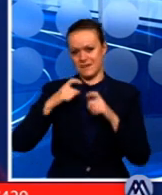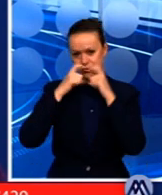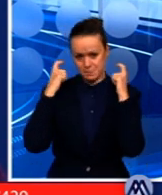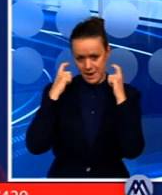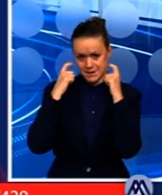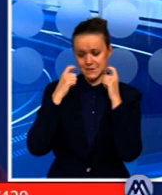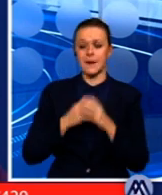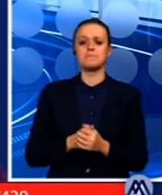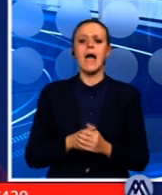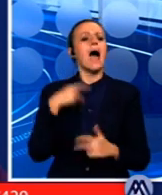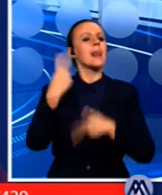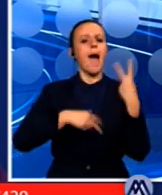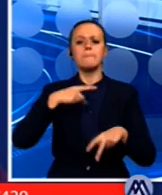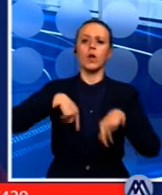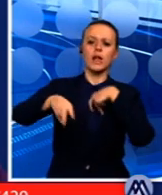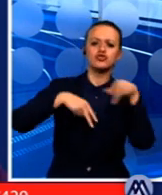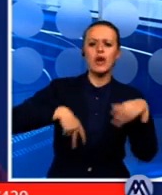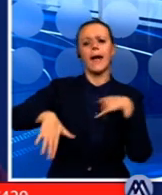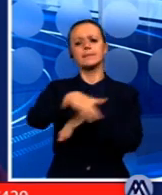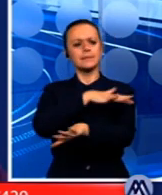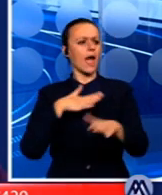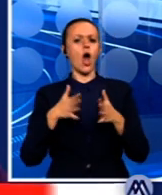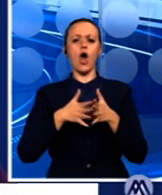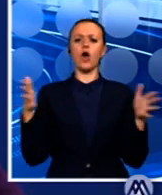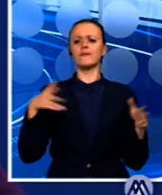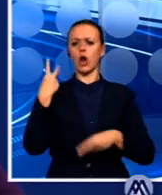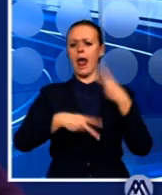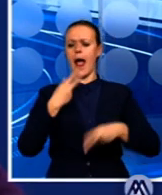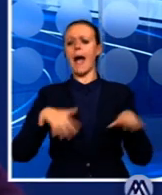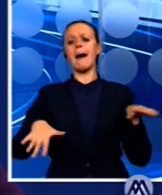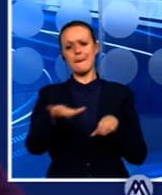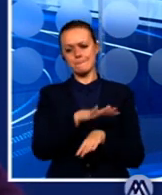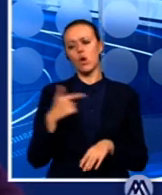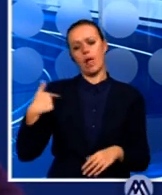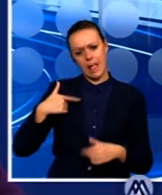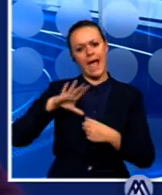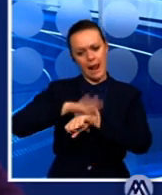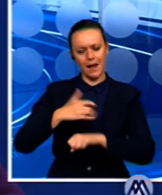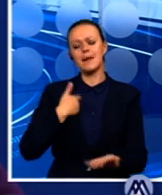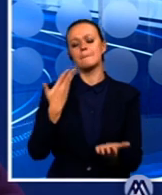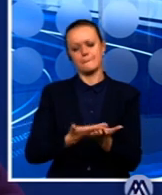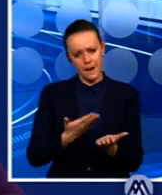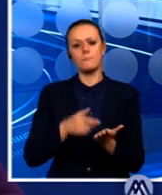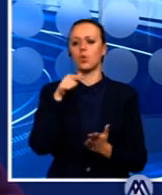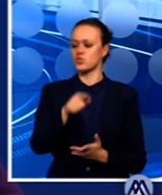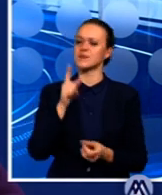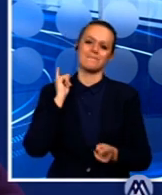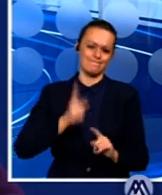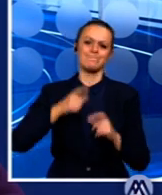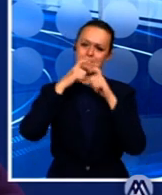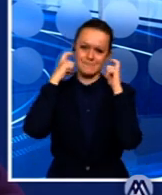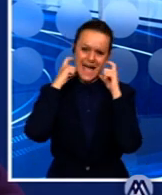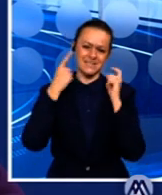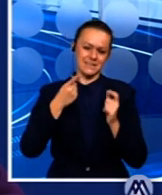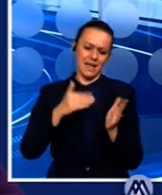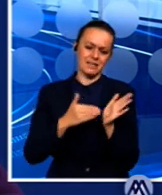stručna preporuka jeste da se i na otvorenom prostoru maske nose. Mnoge zemlje